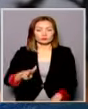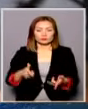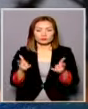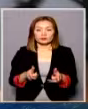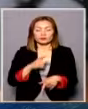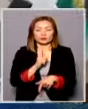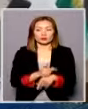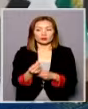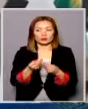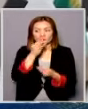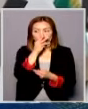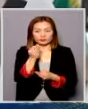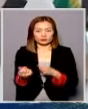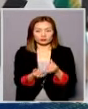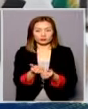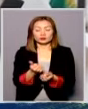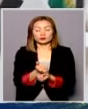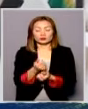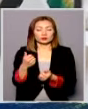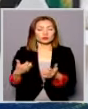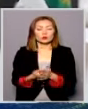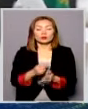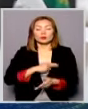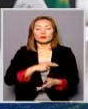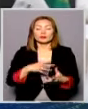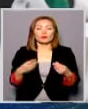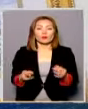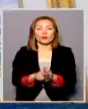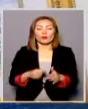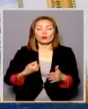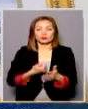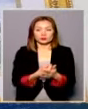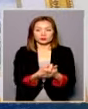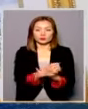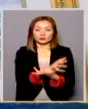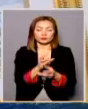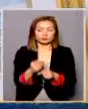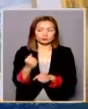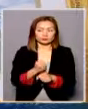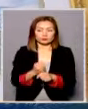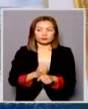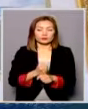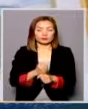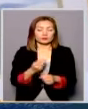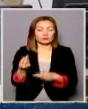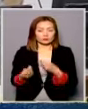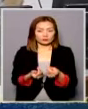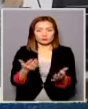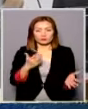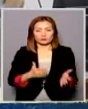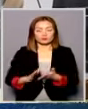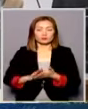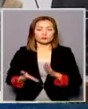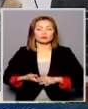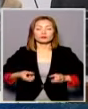себя обязательства в течение всего срока до достижения работникам пенсионного возраста производить аннуитетные выплаты по